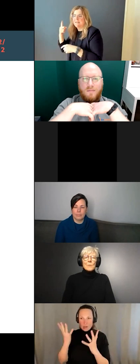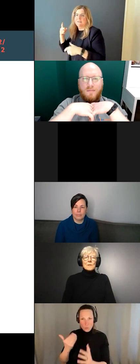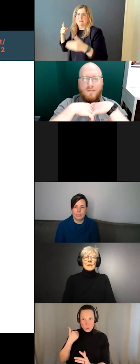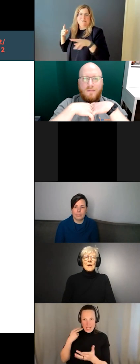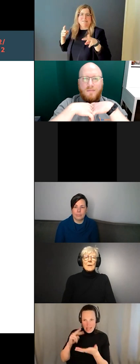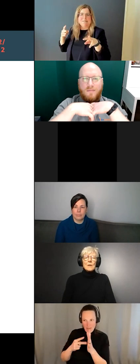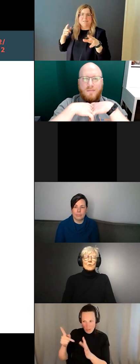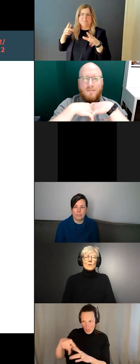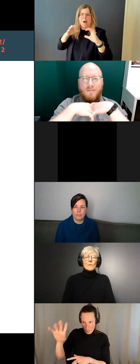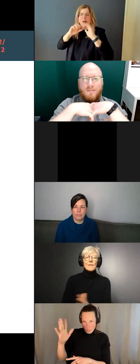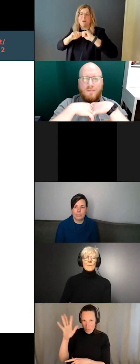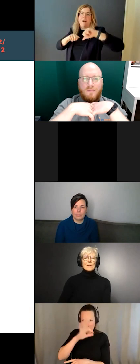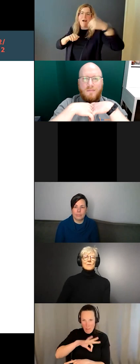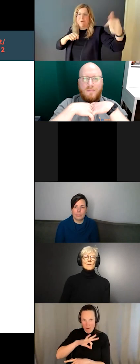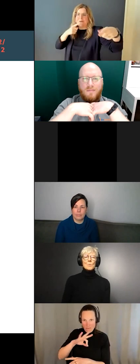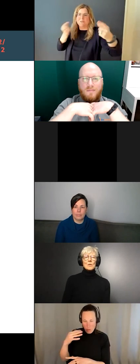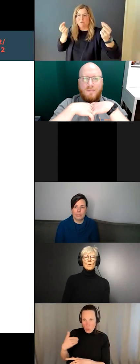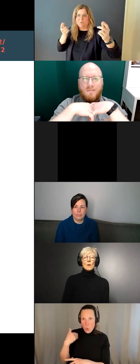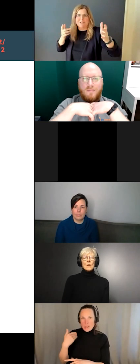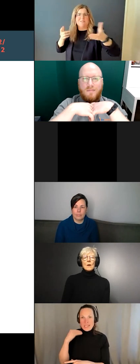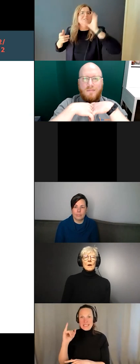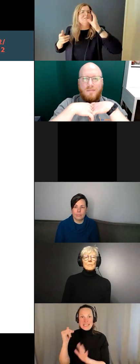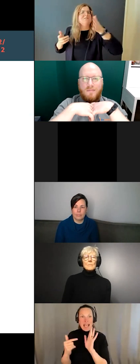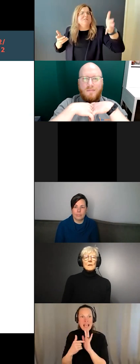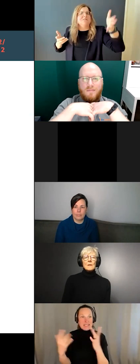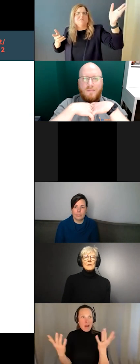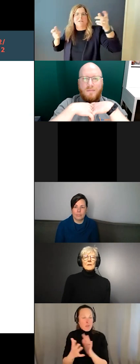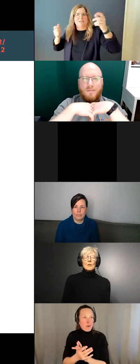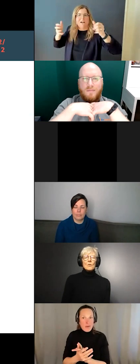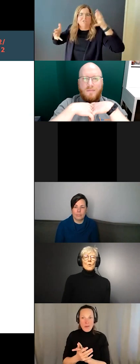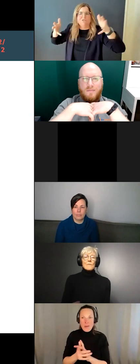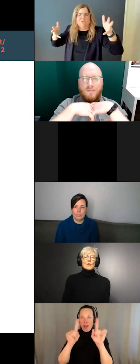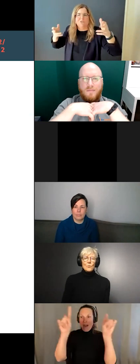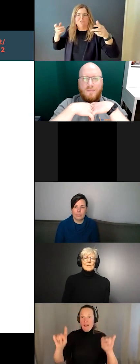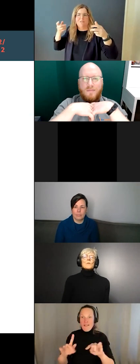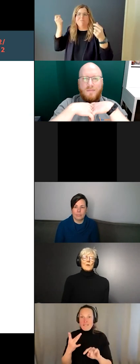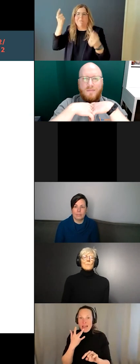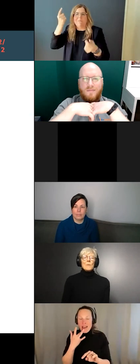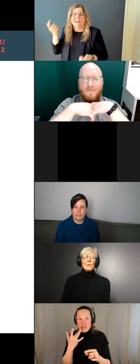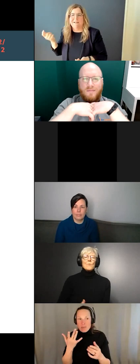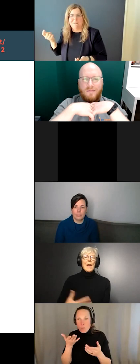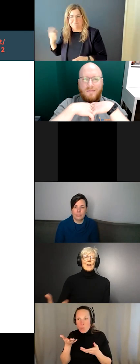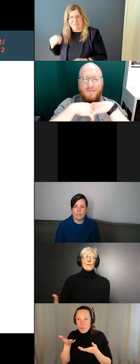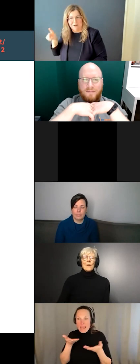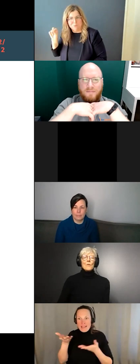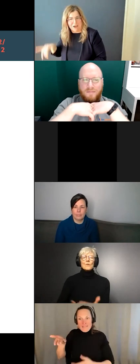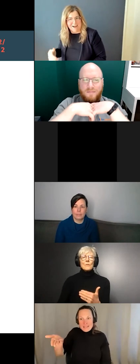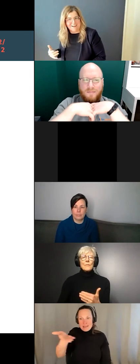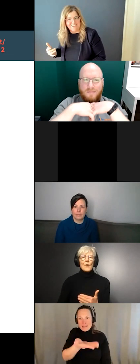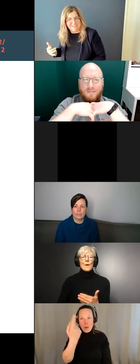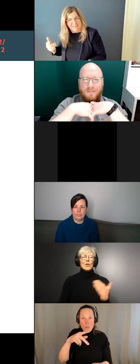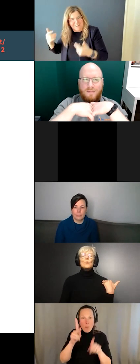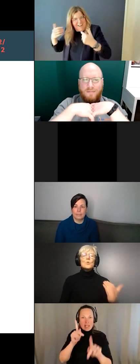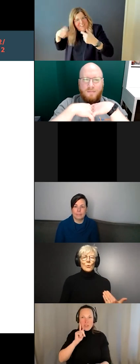êtes dans une fenêtre et vous êtes en train de servir à une personne qui est sourde, Vous pouvez, des fois, vous le faites avec des